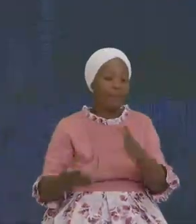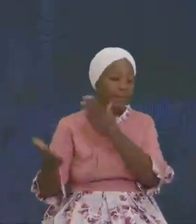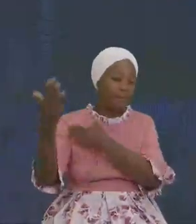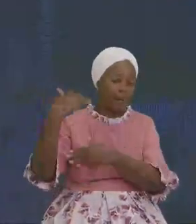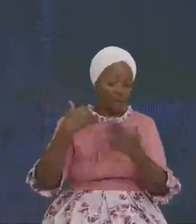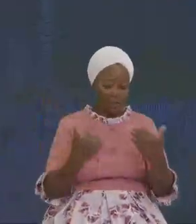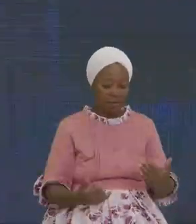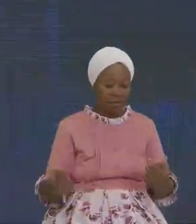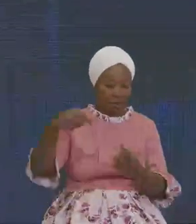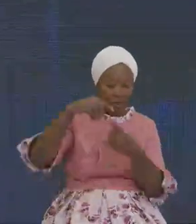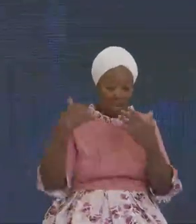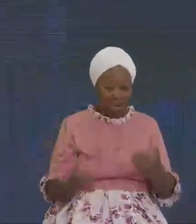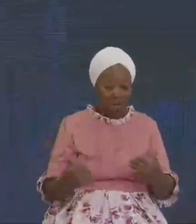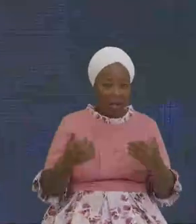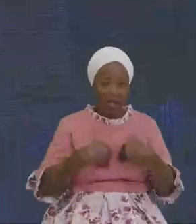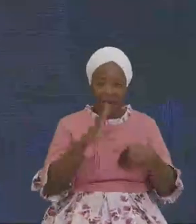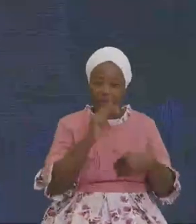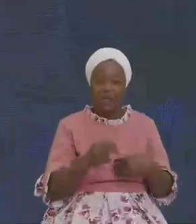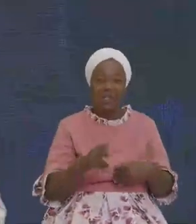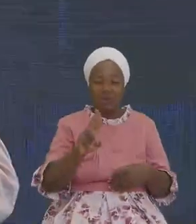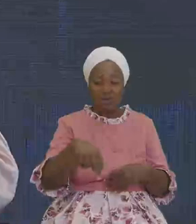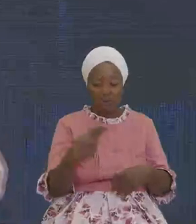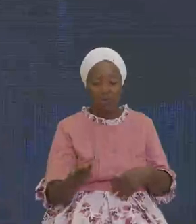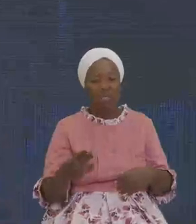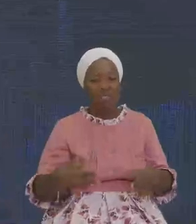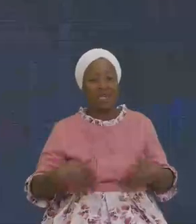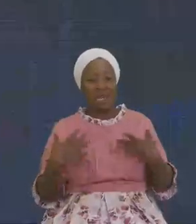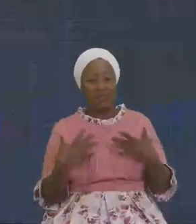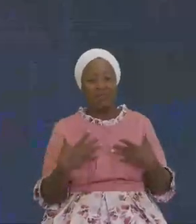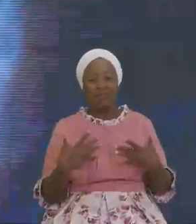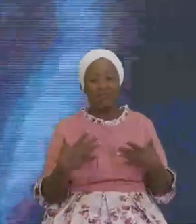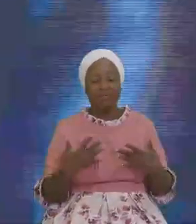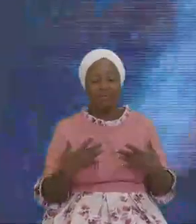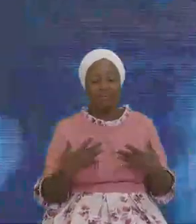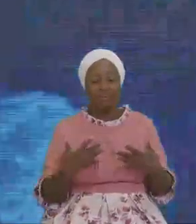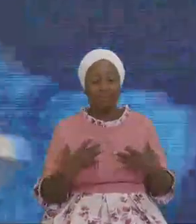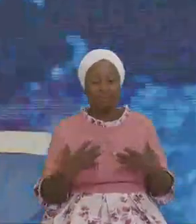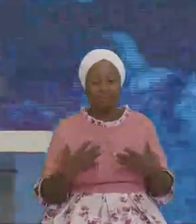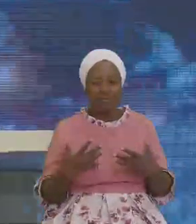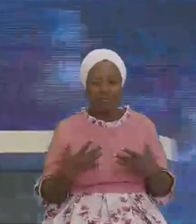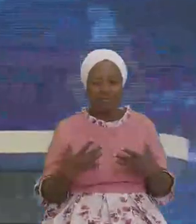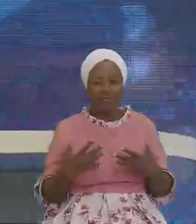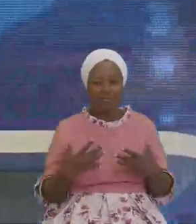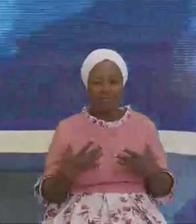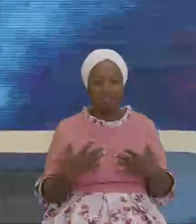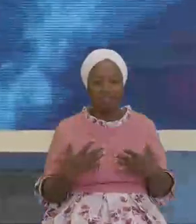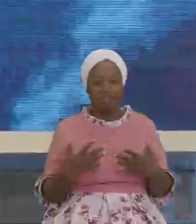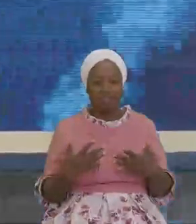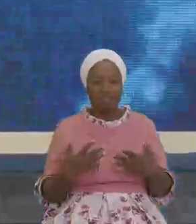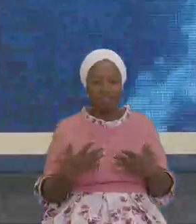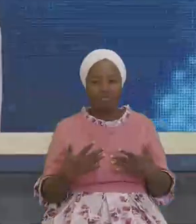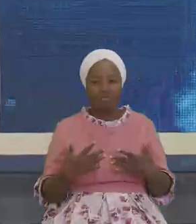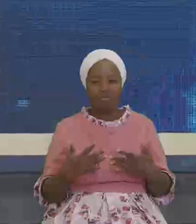Ta vie du passé jusqu'à ce jour a été une vie abrogée, une vie abîmée.